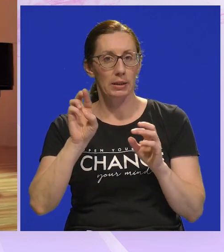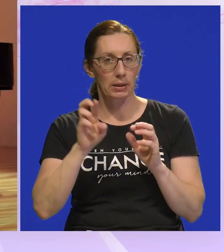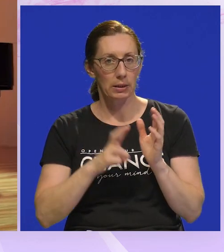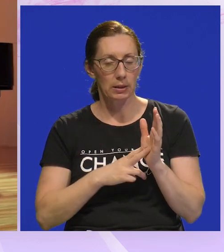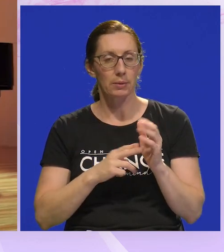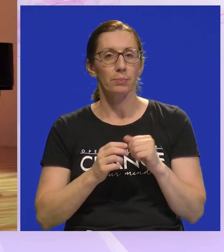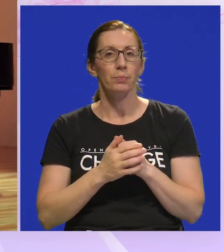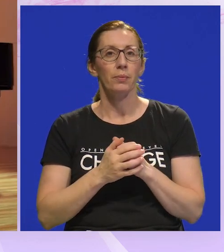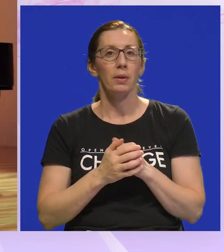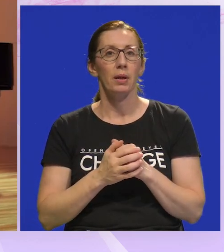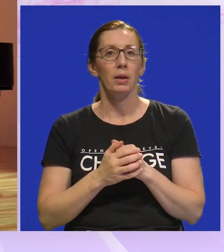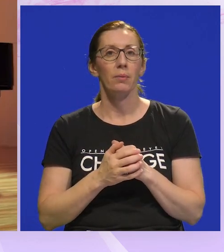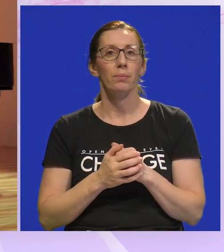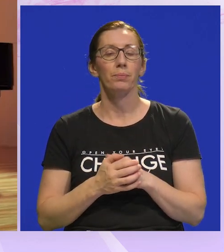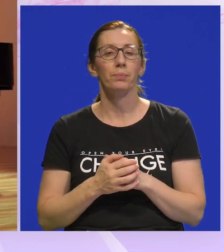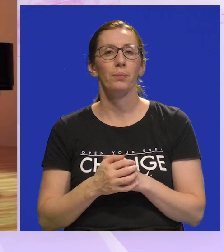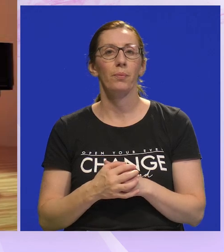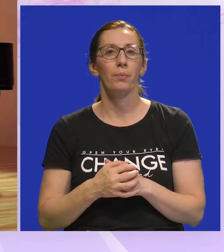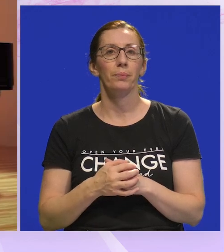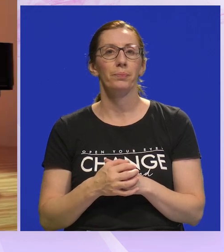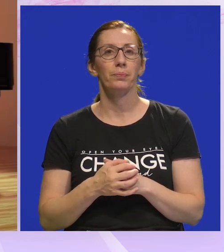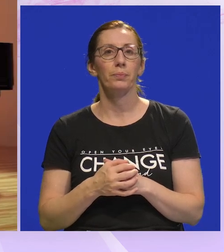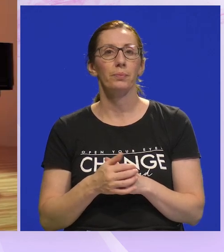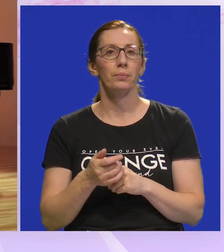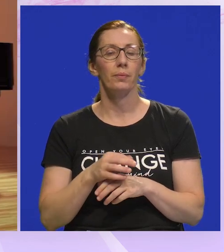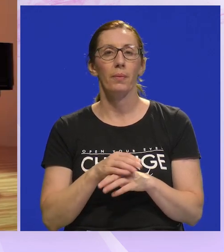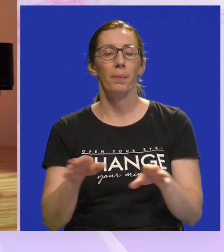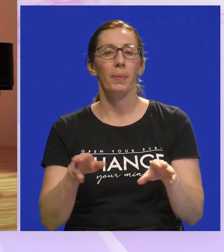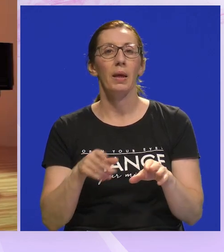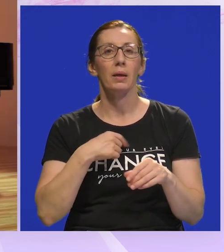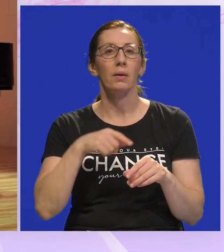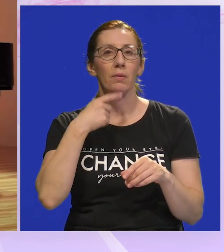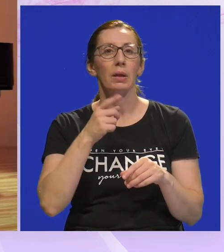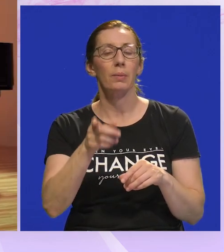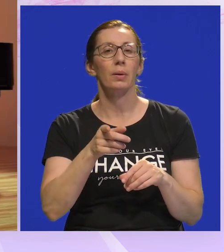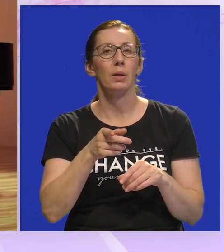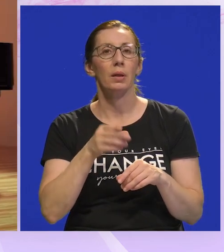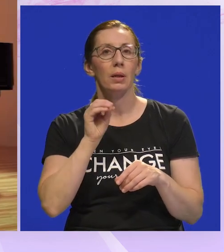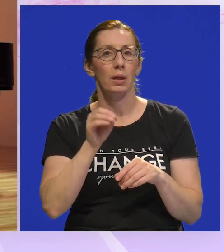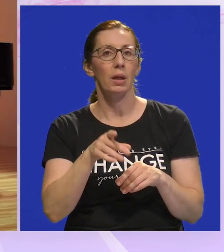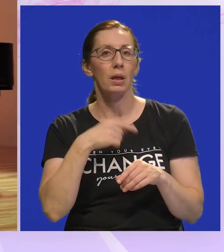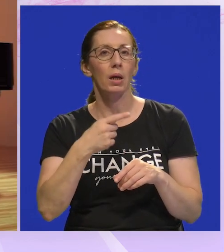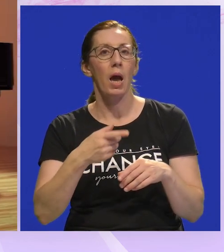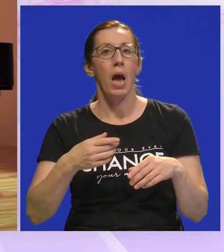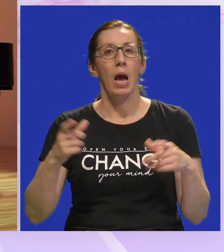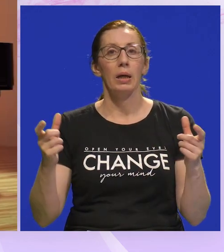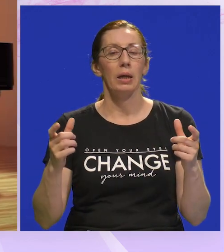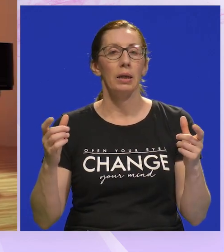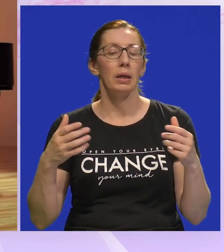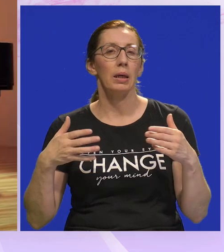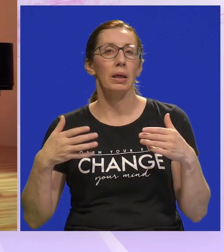Beethovena i Franza Lista. Svakako preporučam ovaj